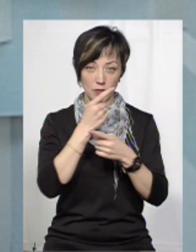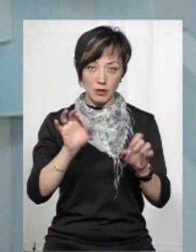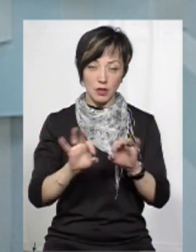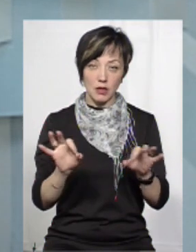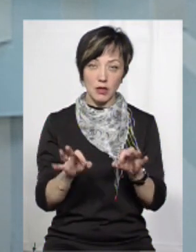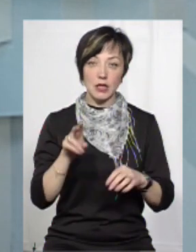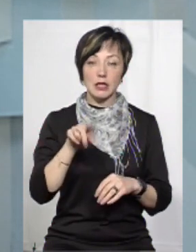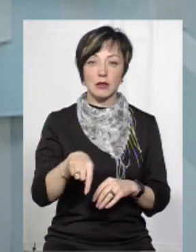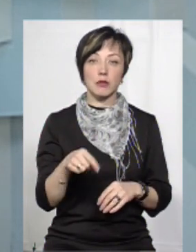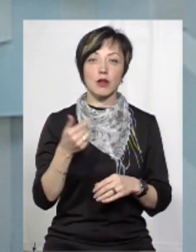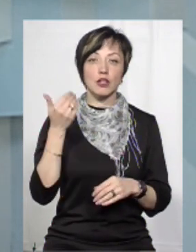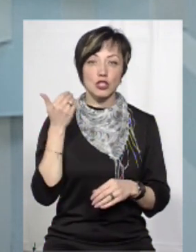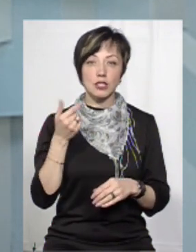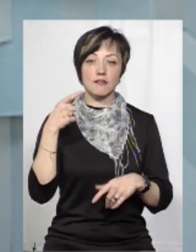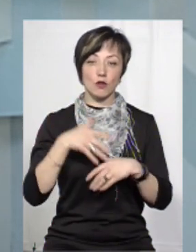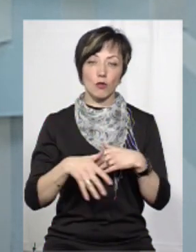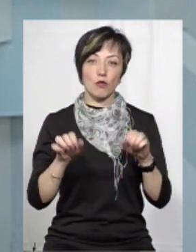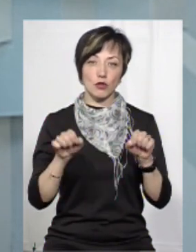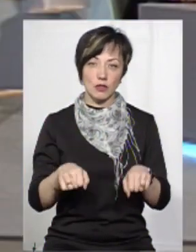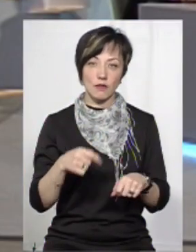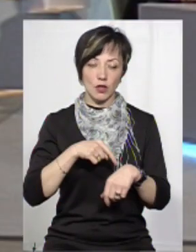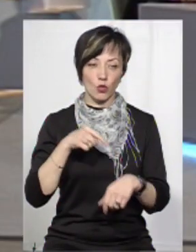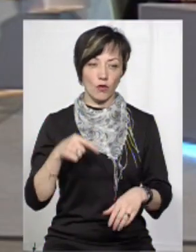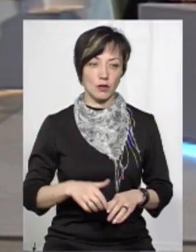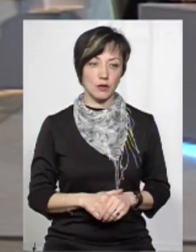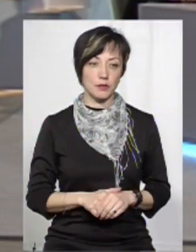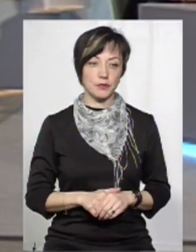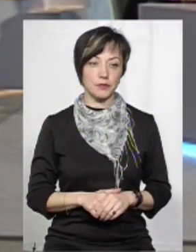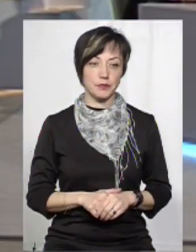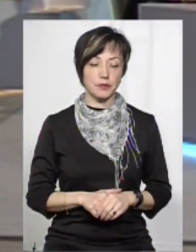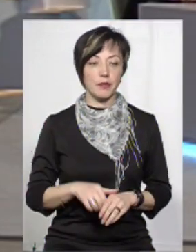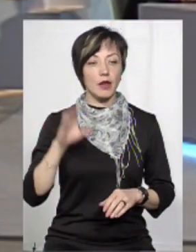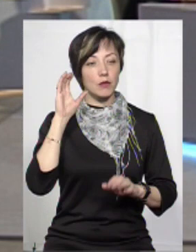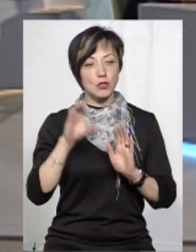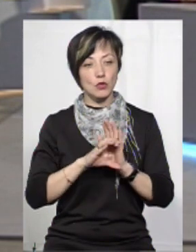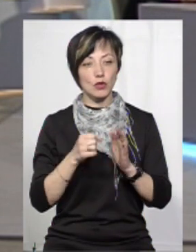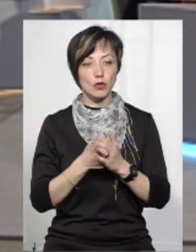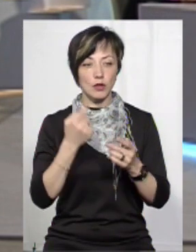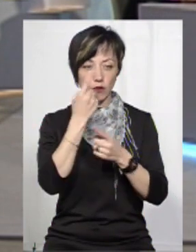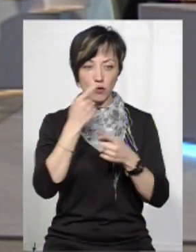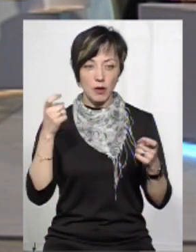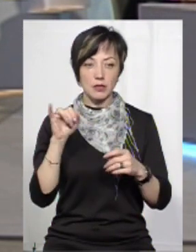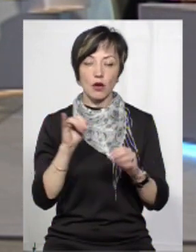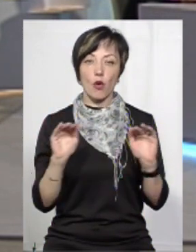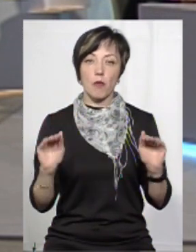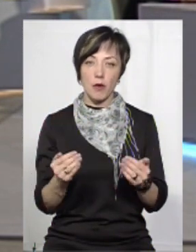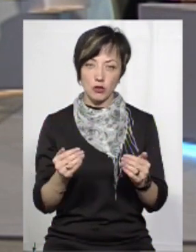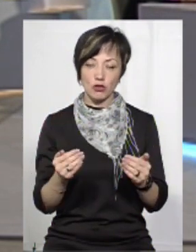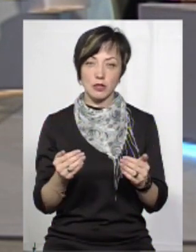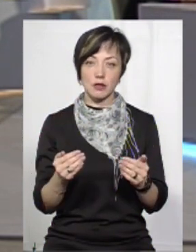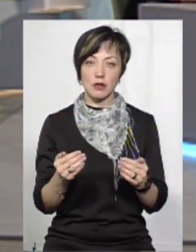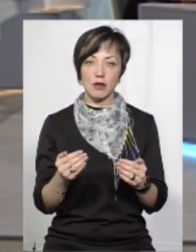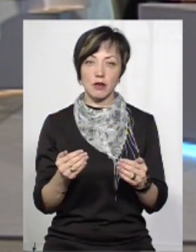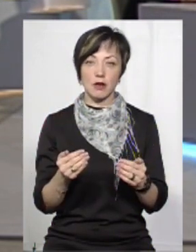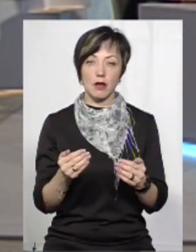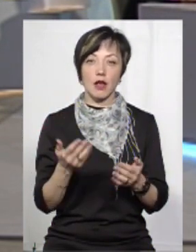інформацію, тим раніше свідомо можливо на неї відреагувати. Прислухатись до інформації і відповідно